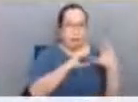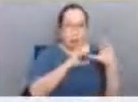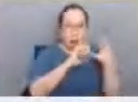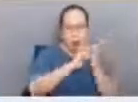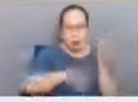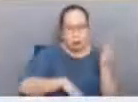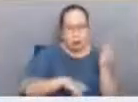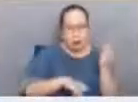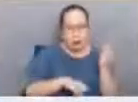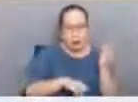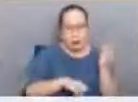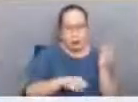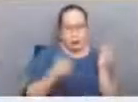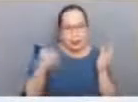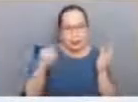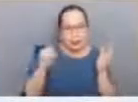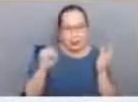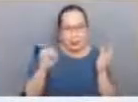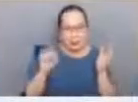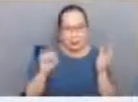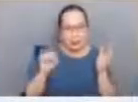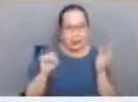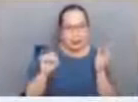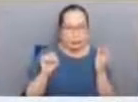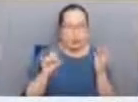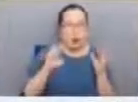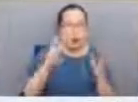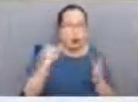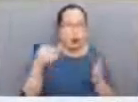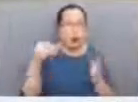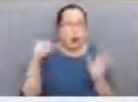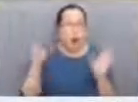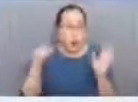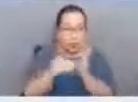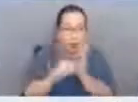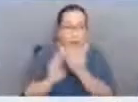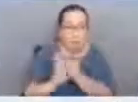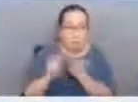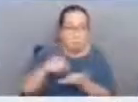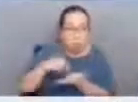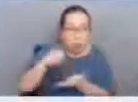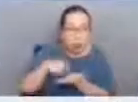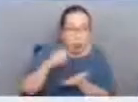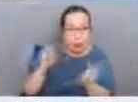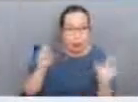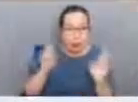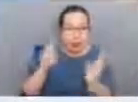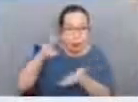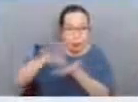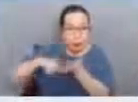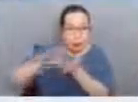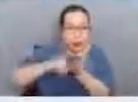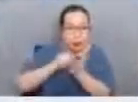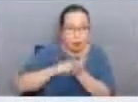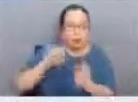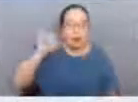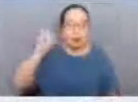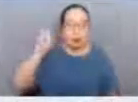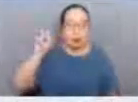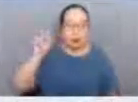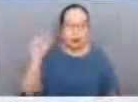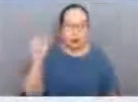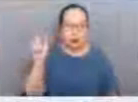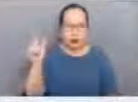pension, ang kanilang premium on time, no? Yung mga agencies. Sa lahat sila, Yosek Rocky, pwede mag-avail nito